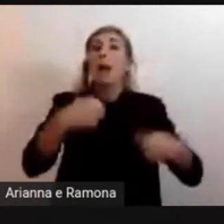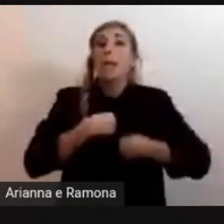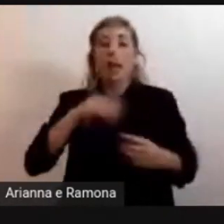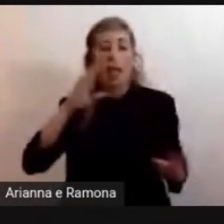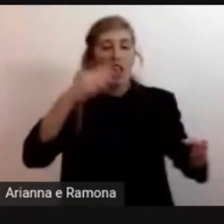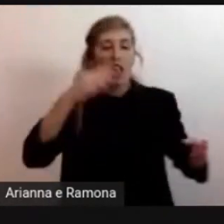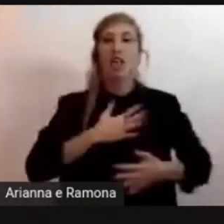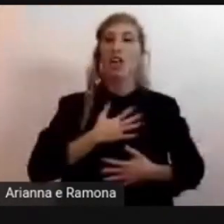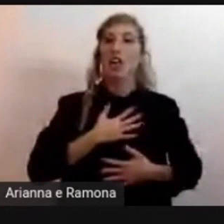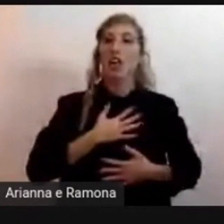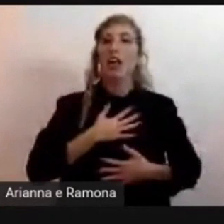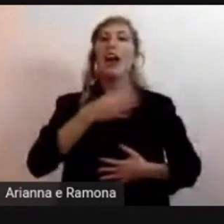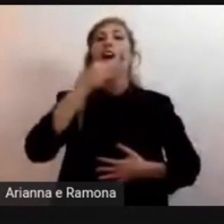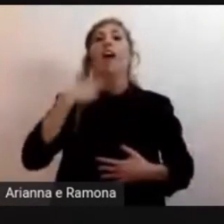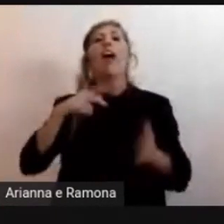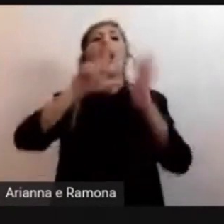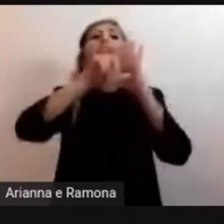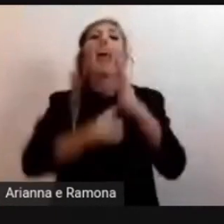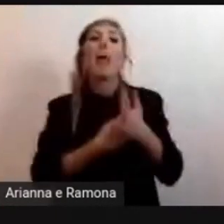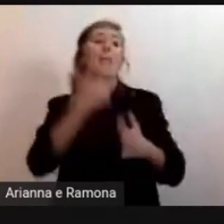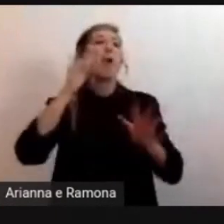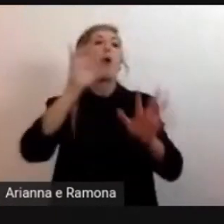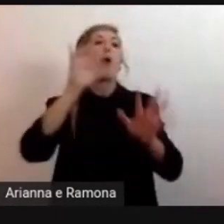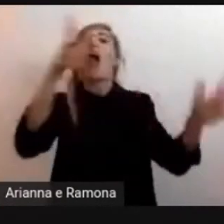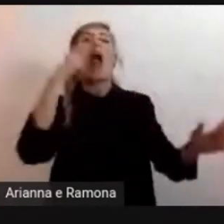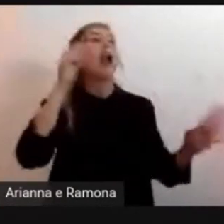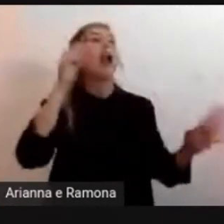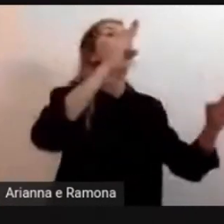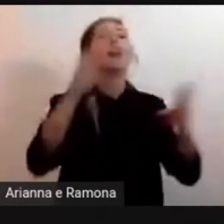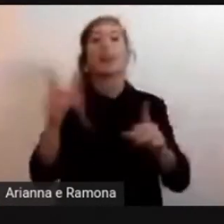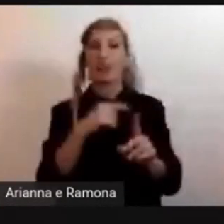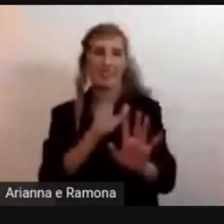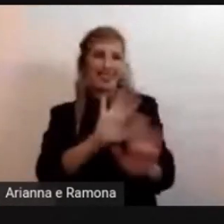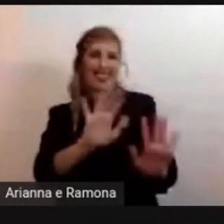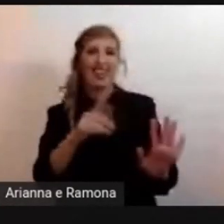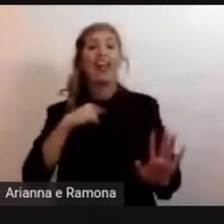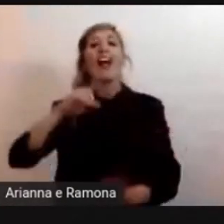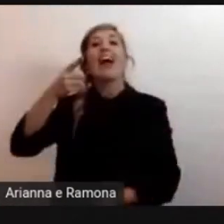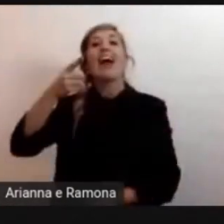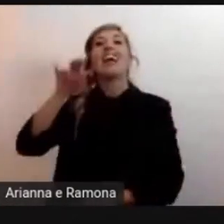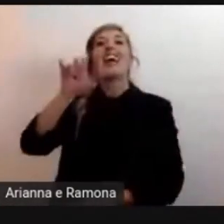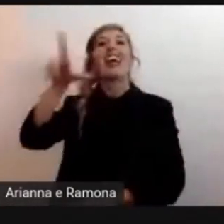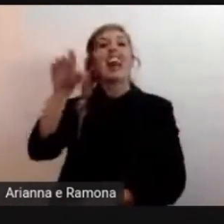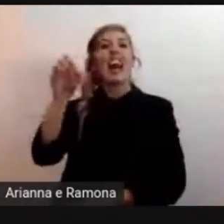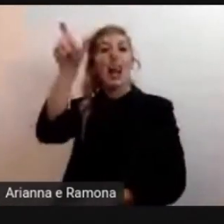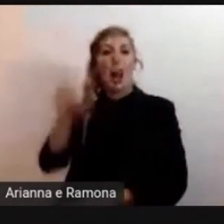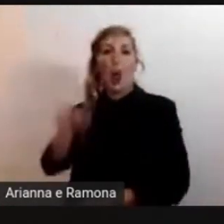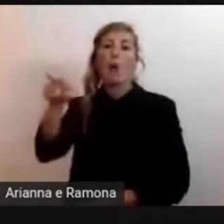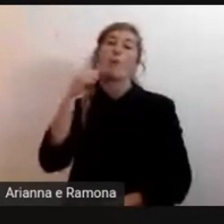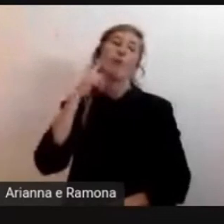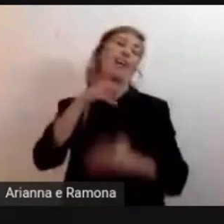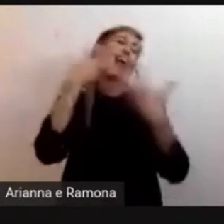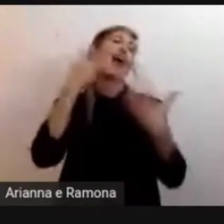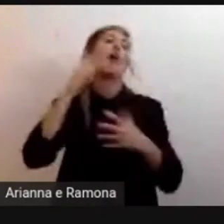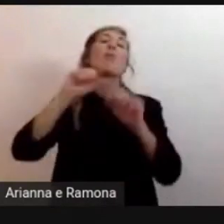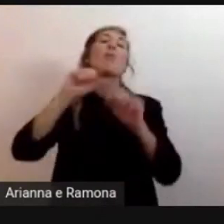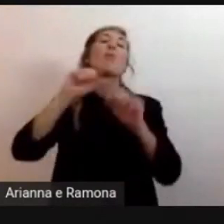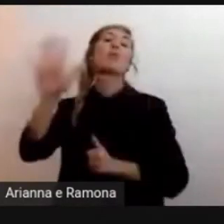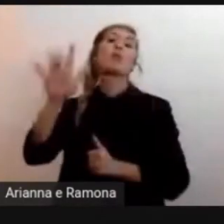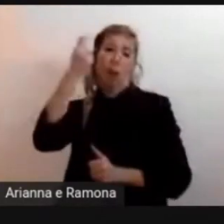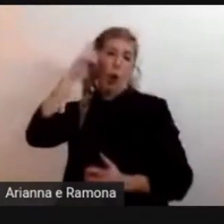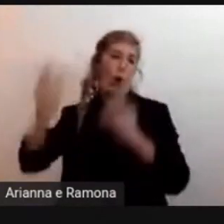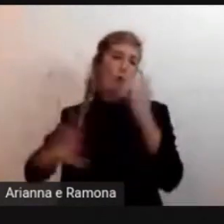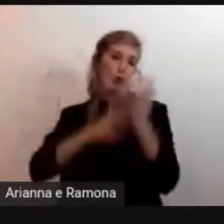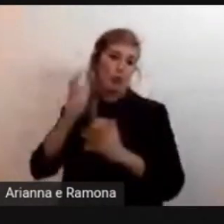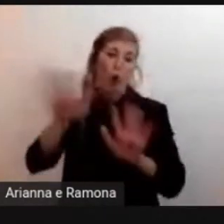non li temo che gli ha rovinato grillo devo dire o nel suo modo confuso tra la detto